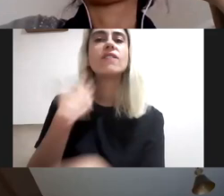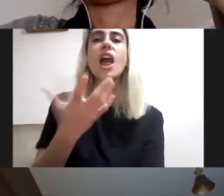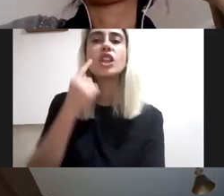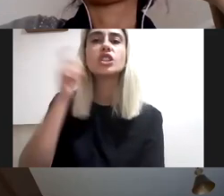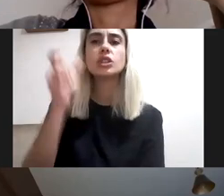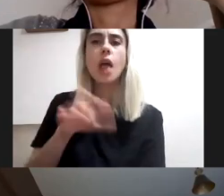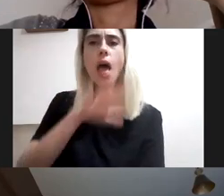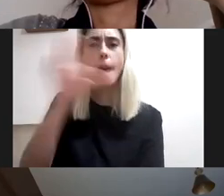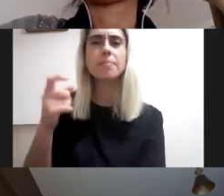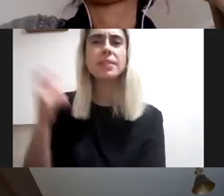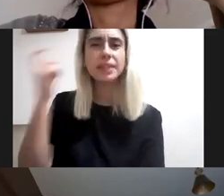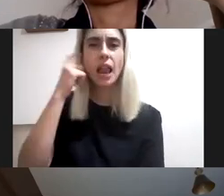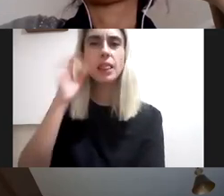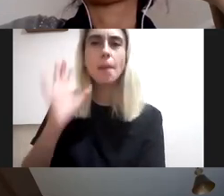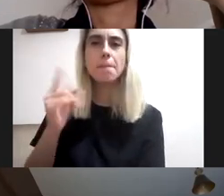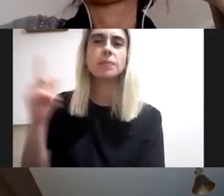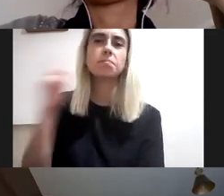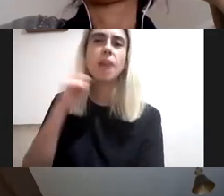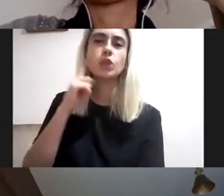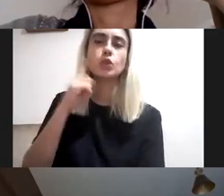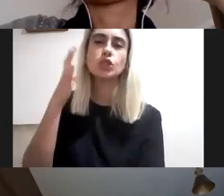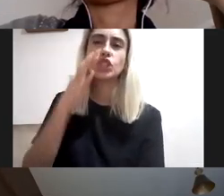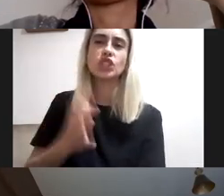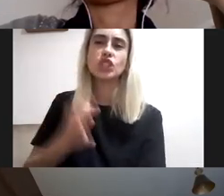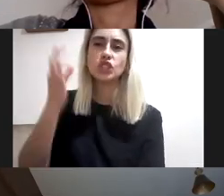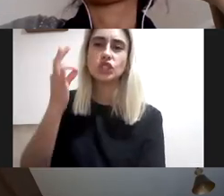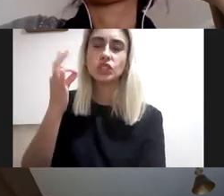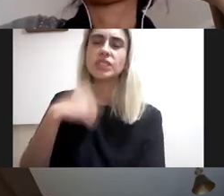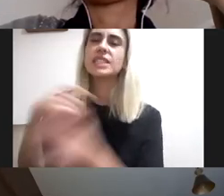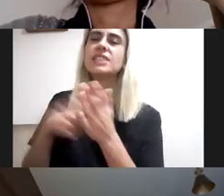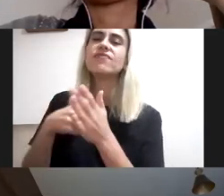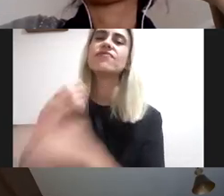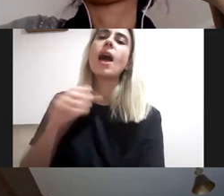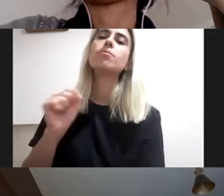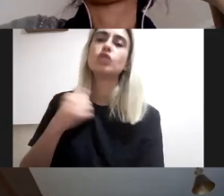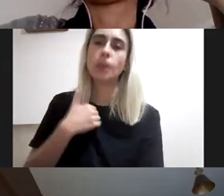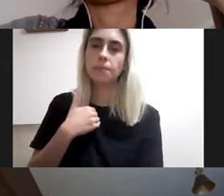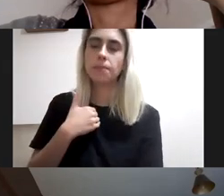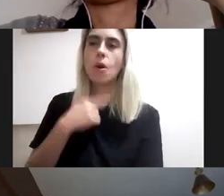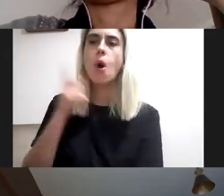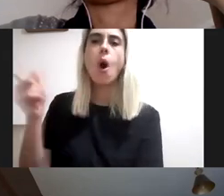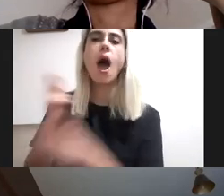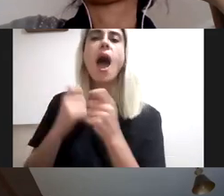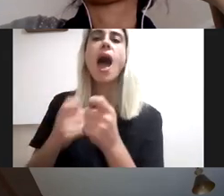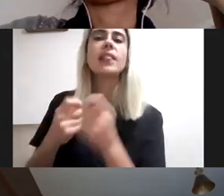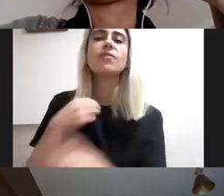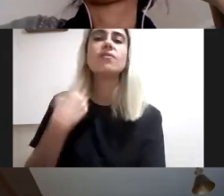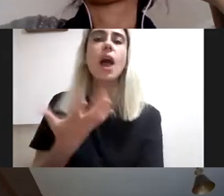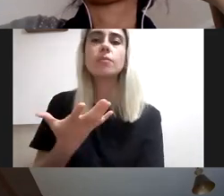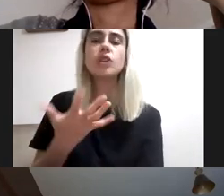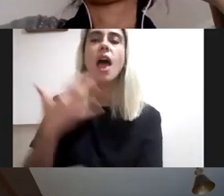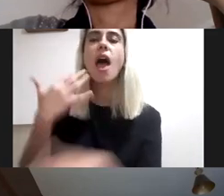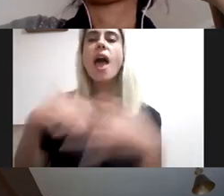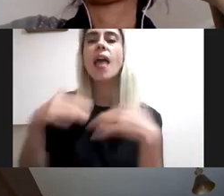ama ismini vermeyeceğim biraz da meşhur bir kişi. Bizler sanırız yani. O eğitimi şu şekilde vermiş. Engelliyi